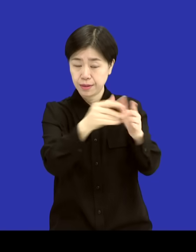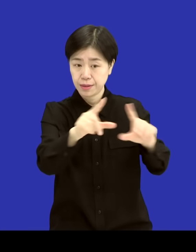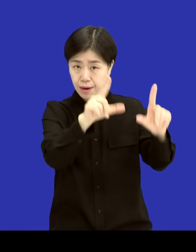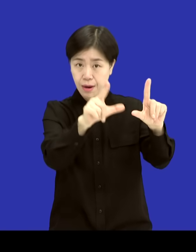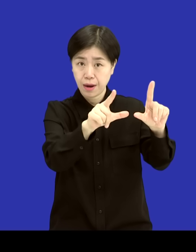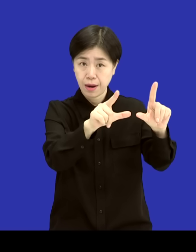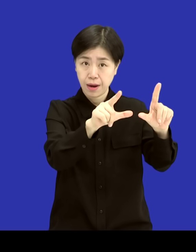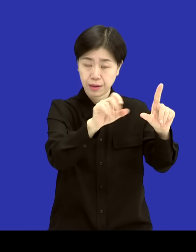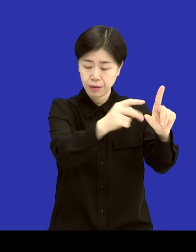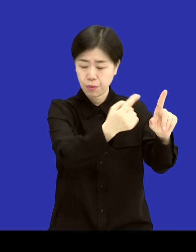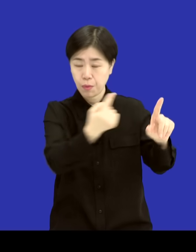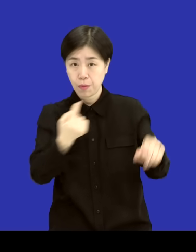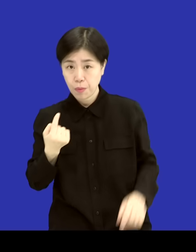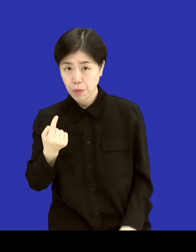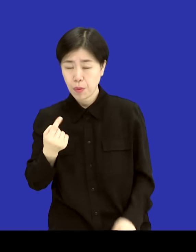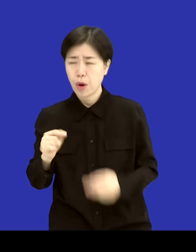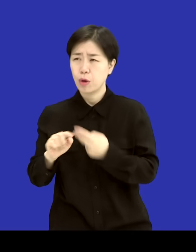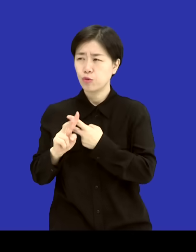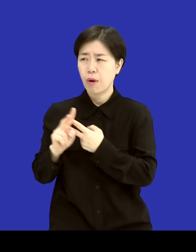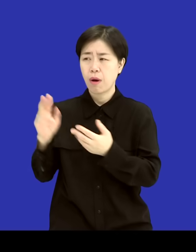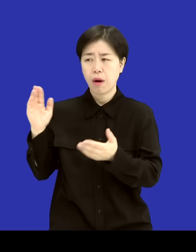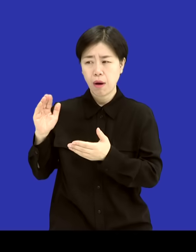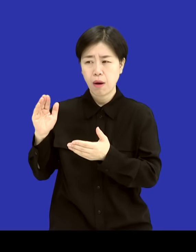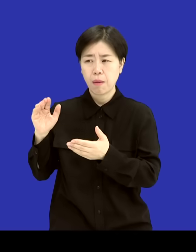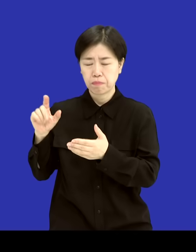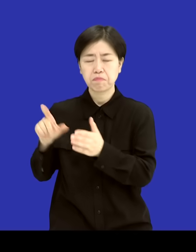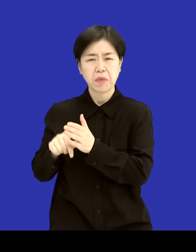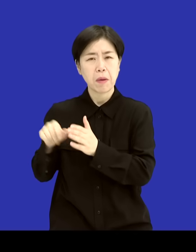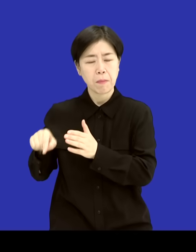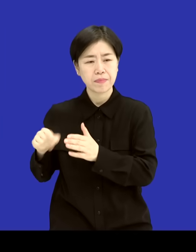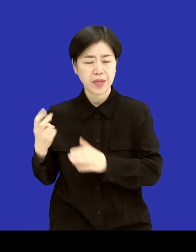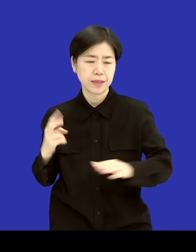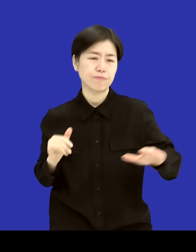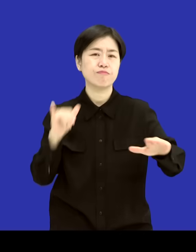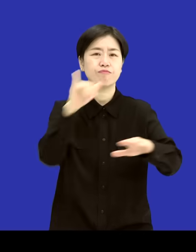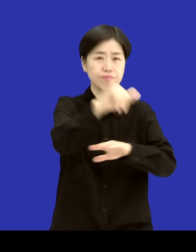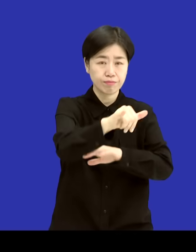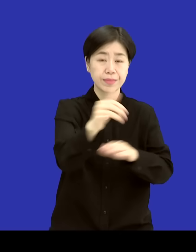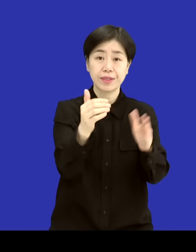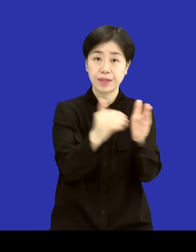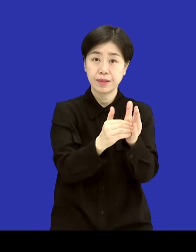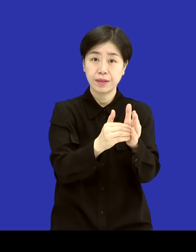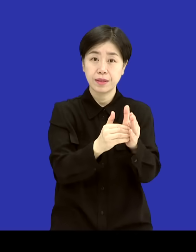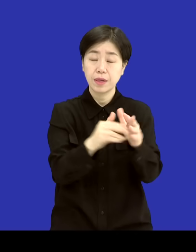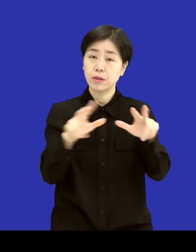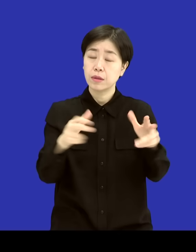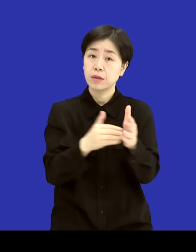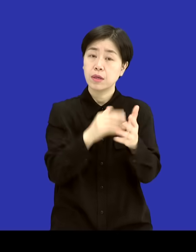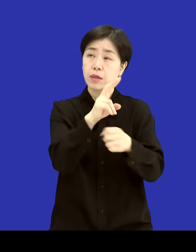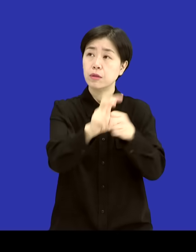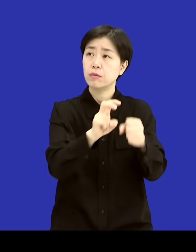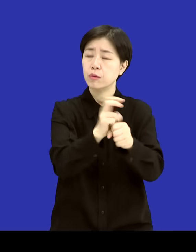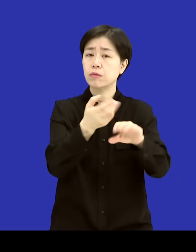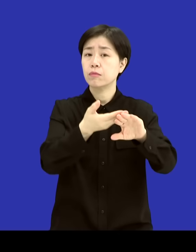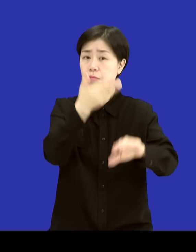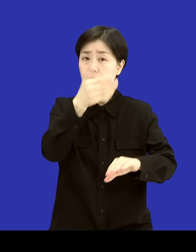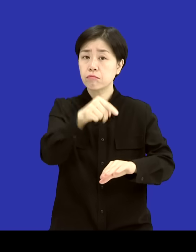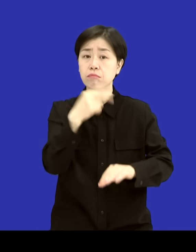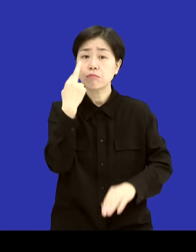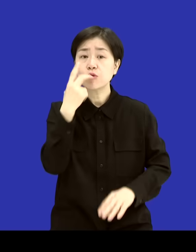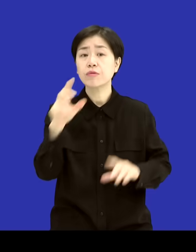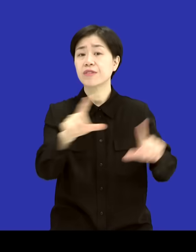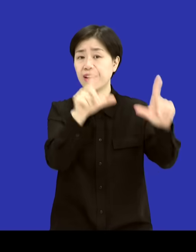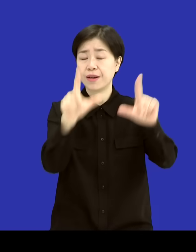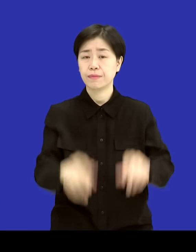중학생 때 다시 미국에 가서 쭉 이렇게 또 살았군요. 살았습니다. 그래서 한 20년 넘게는 미국에 있었는데 아니 그래서.